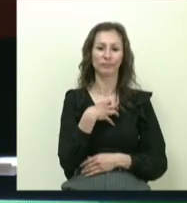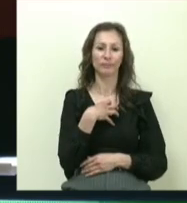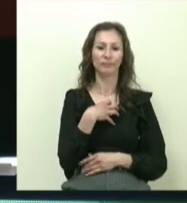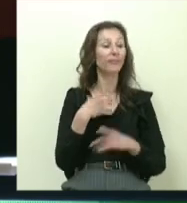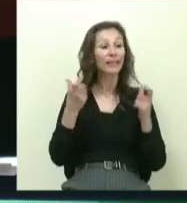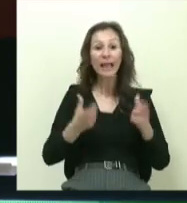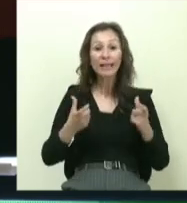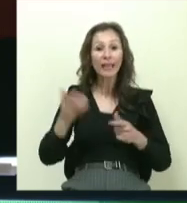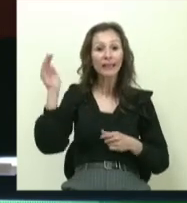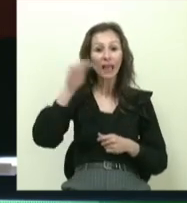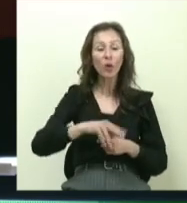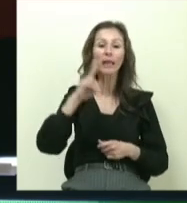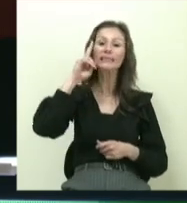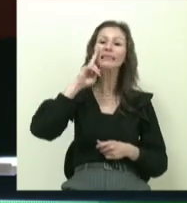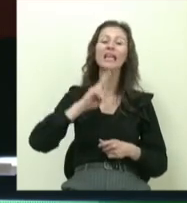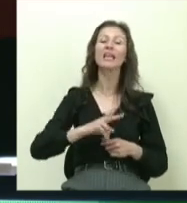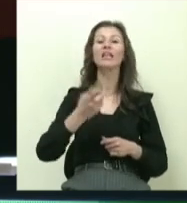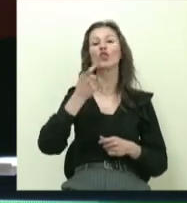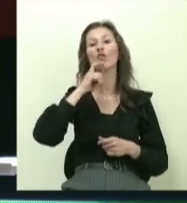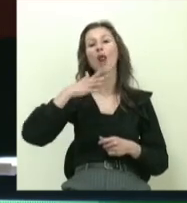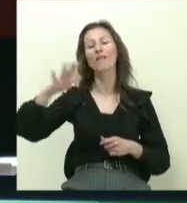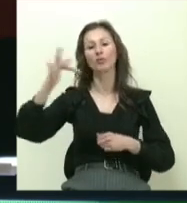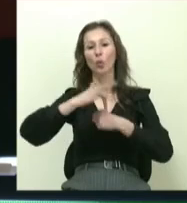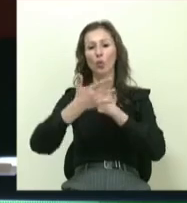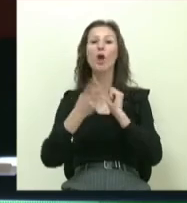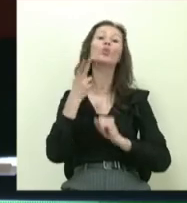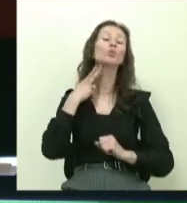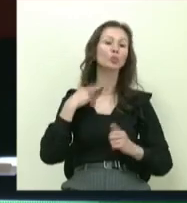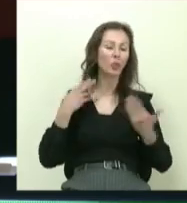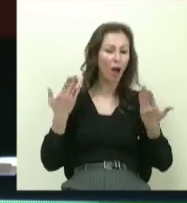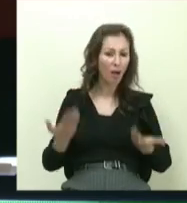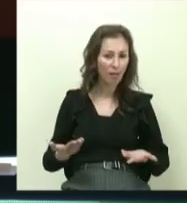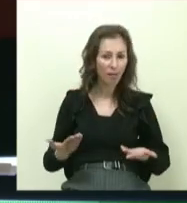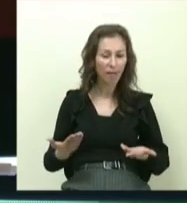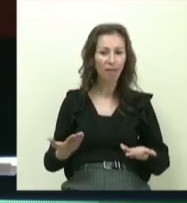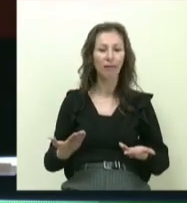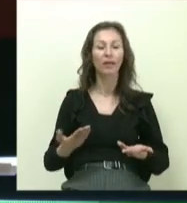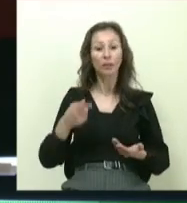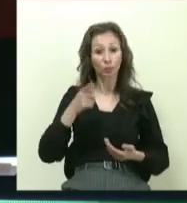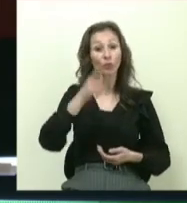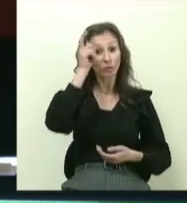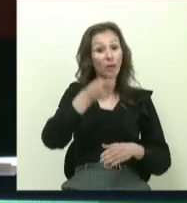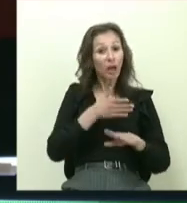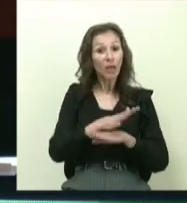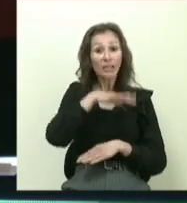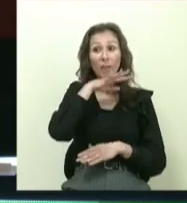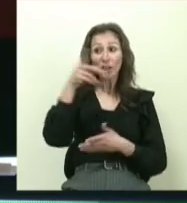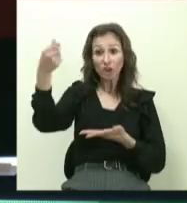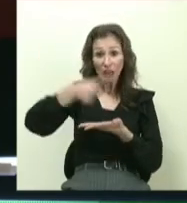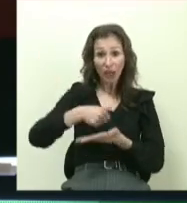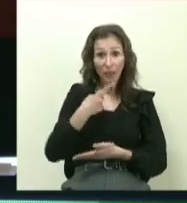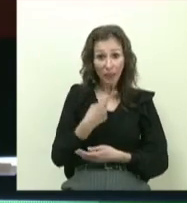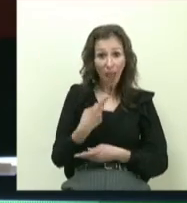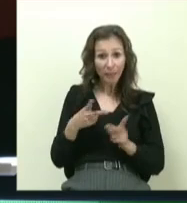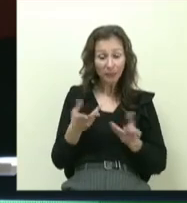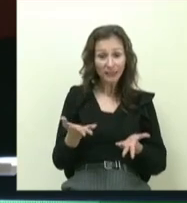nereden geliyor zengin Körfez ülkelerinden Rusya'dan buna sahiden yabancı yatırım diyebilir miyiz